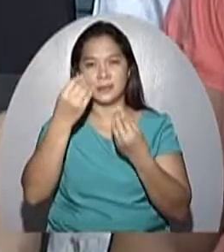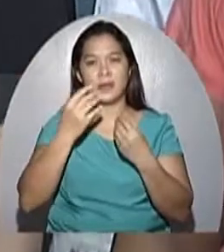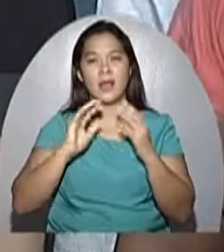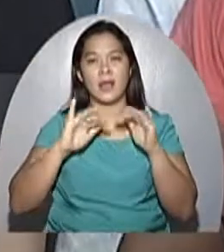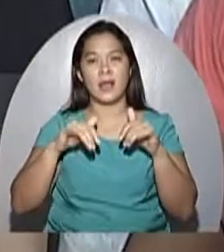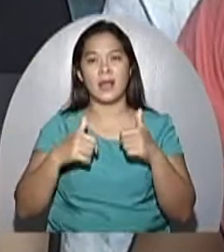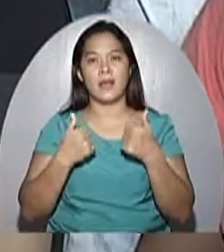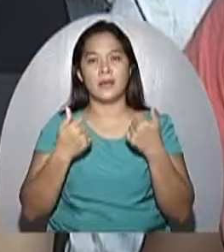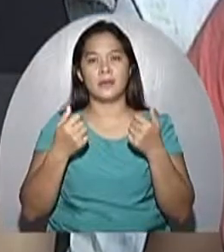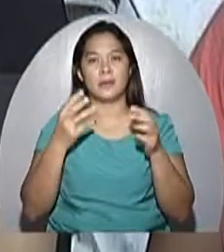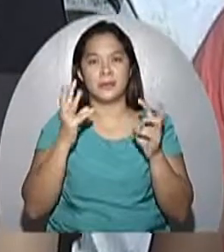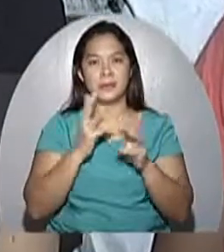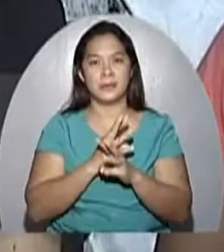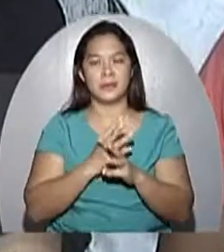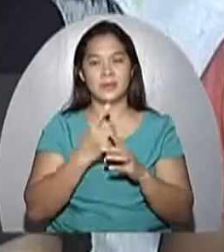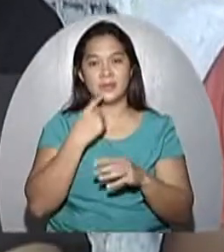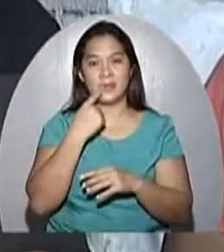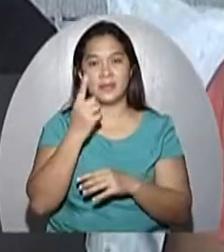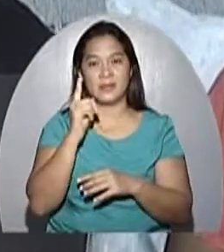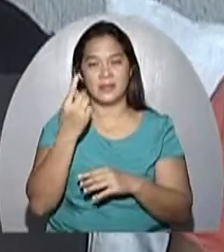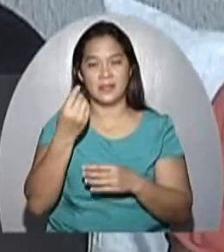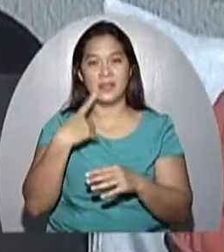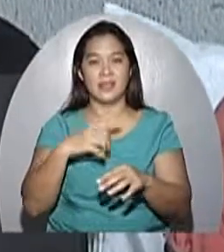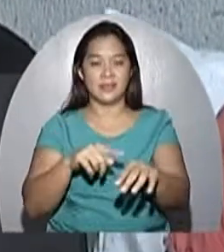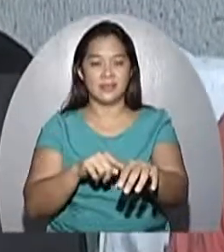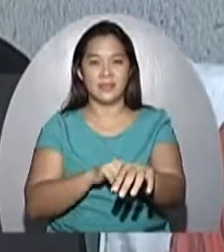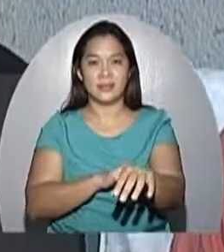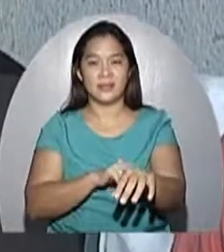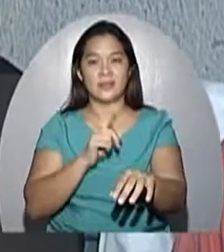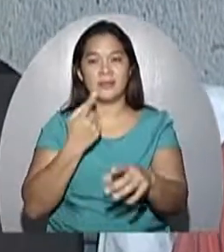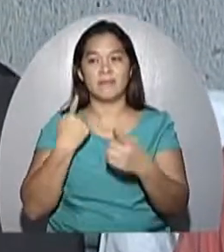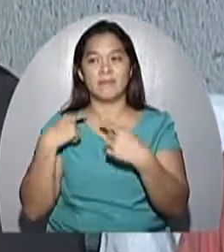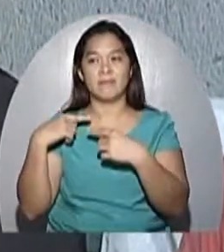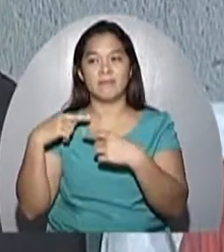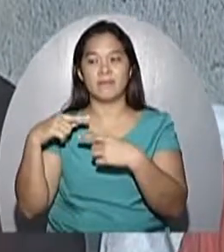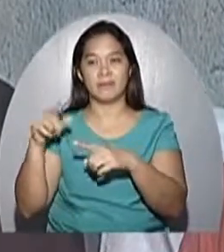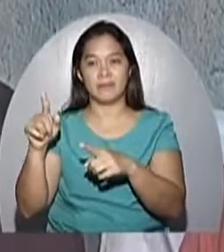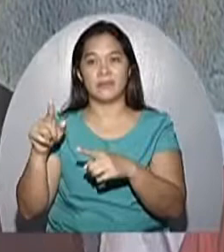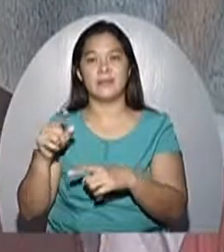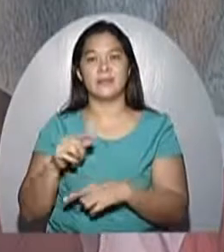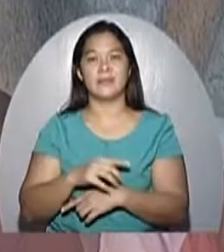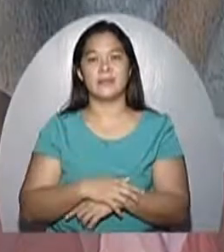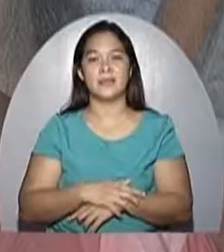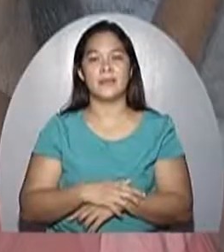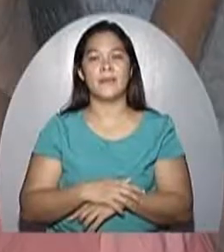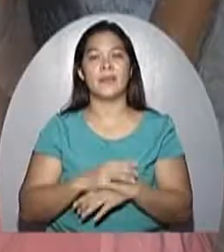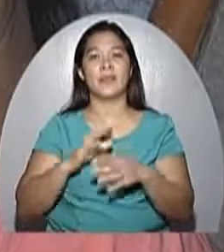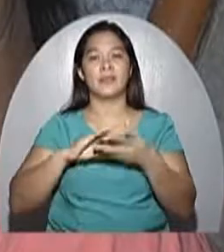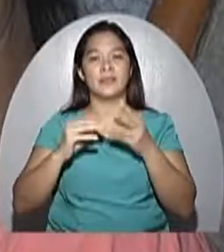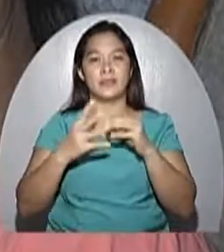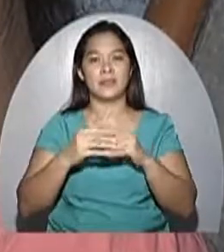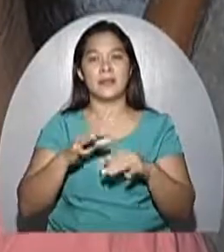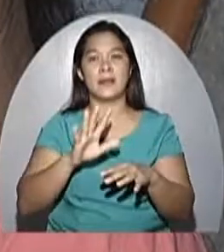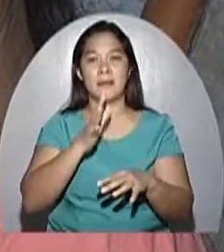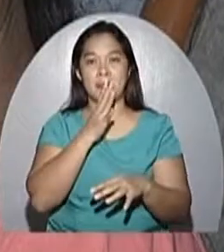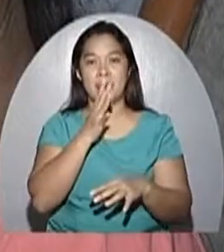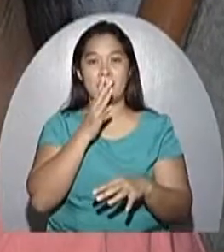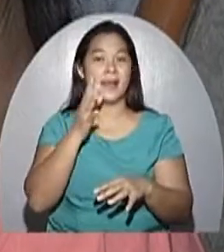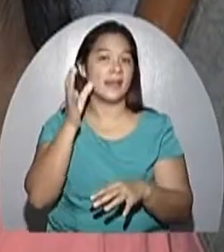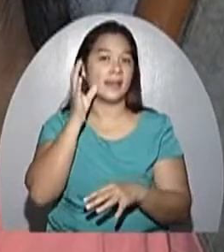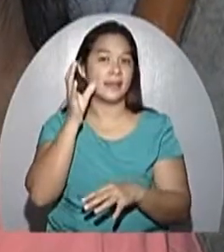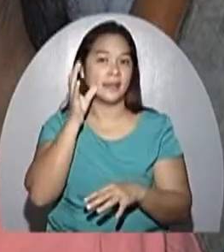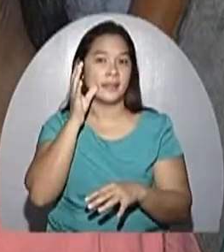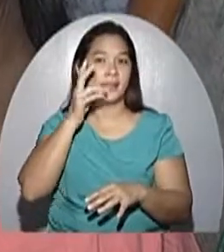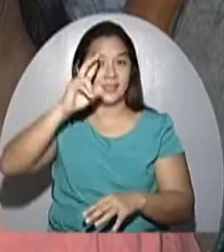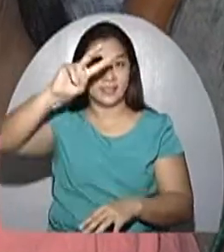nila sinabi kung paano siya kalala. Sabi lang po niya, nagalusan lang yung anak mo, puntahan mo. Ito ang paglalahad ng inang si